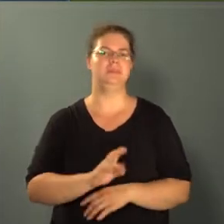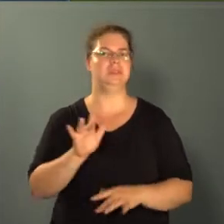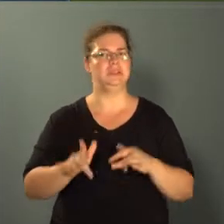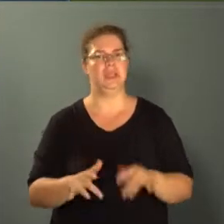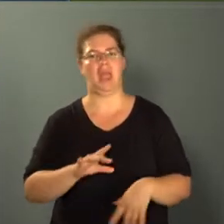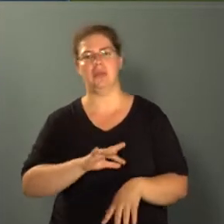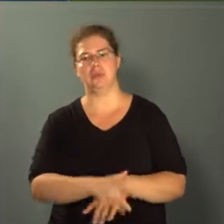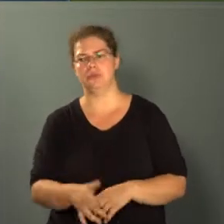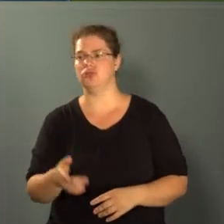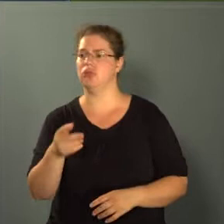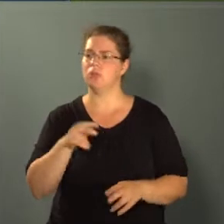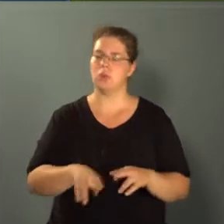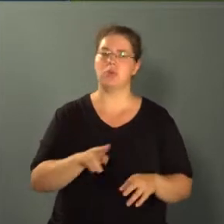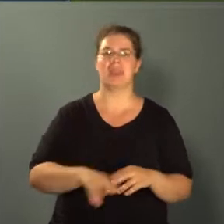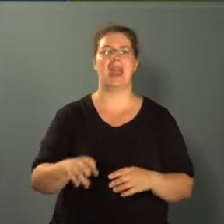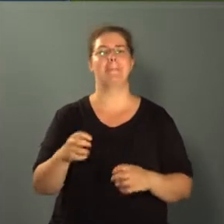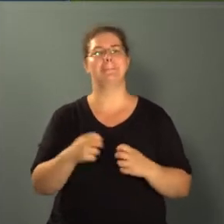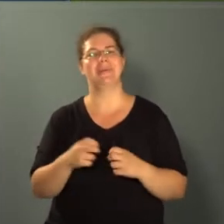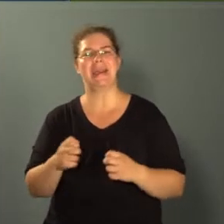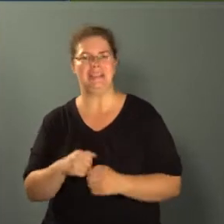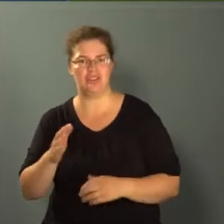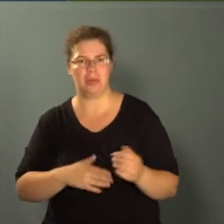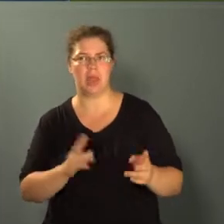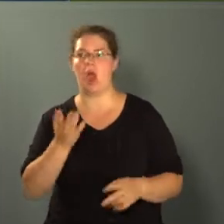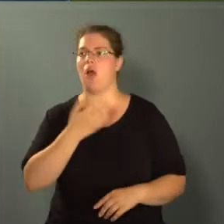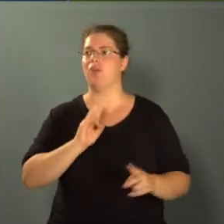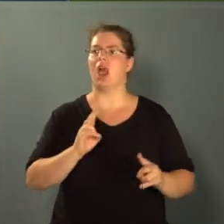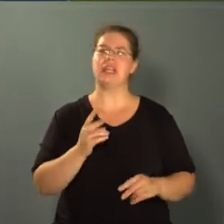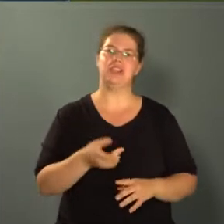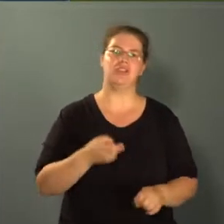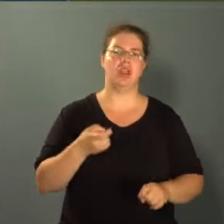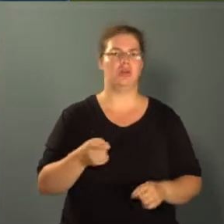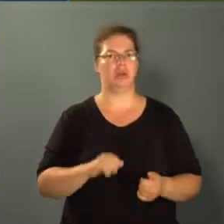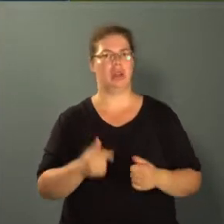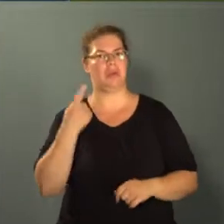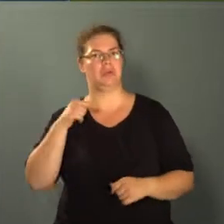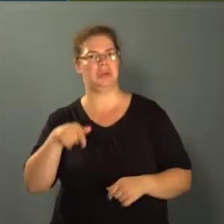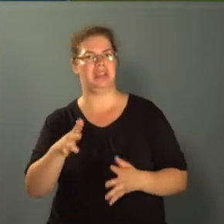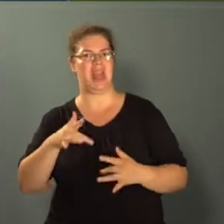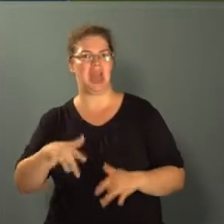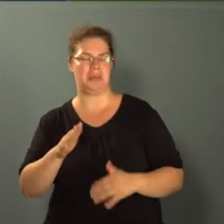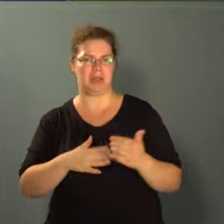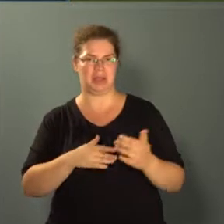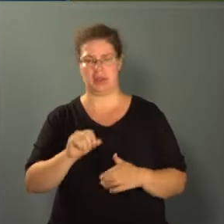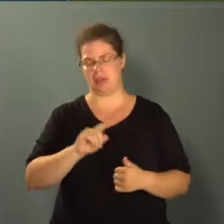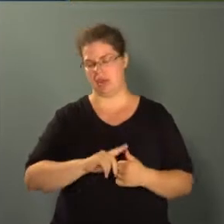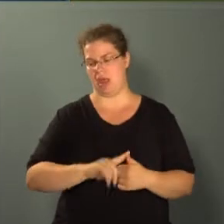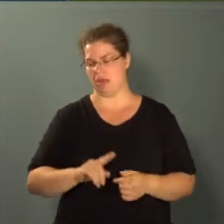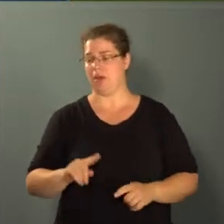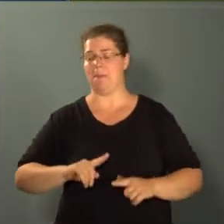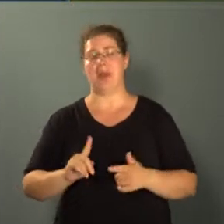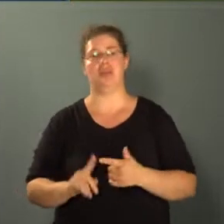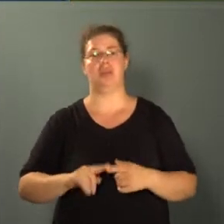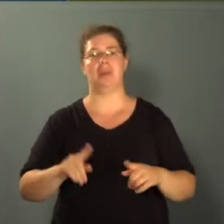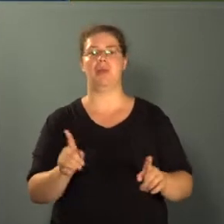műszert, fizioterápiás kezelést, mágnesterápiát, hogyha valaki sérült, azt hamarabb tudjuk már itt helybe kezelni. Ez az egyik része, a másik meg van egy